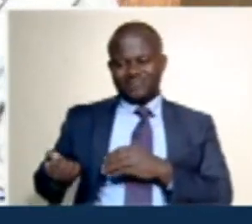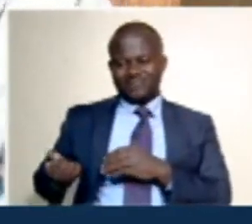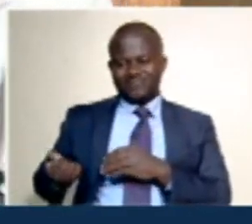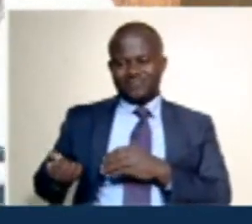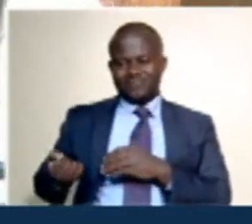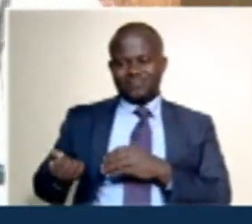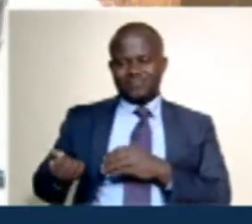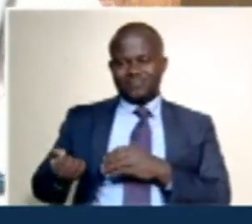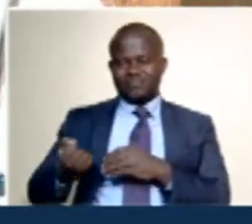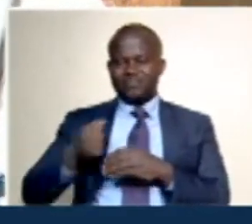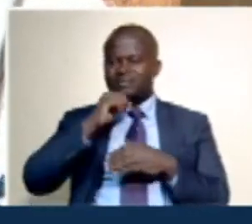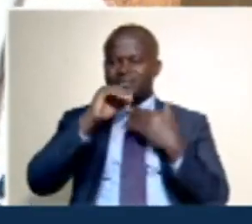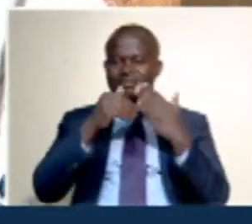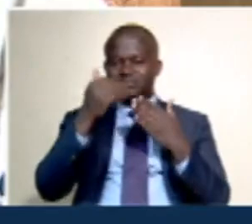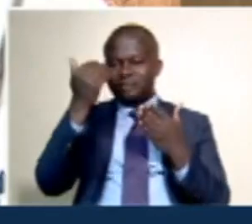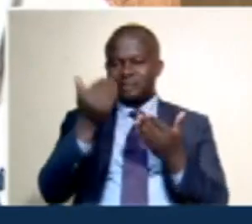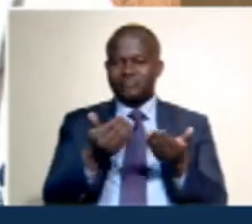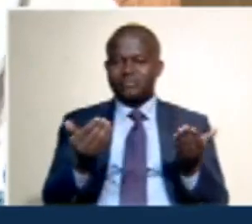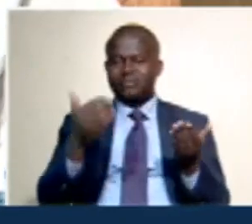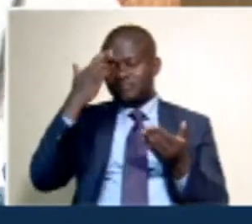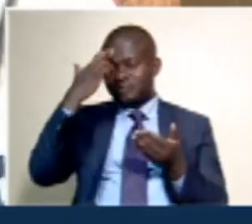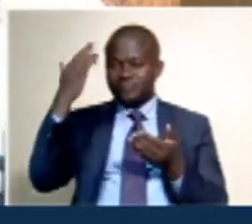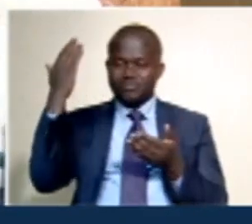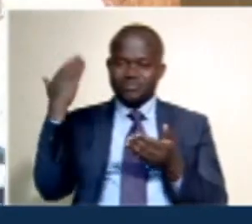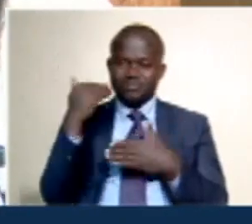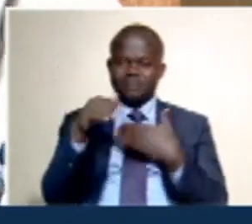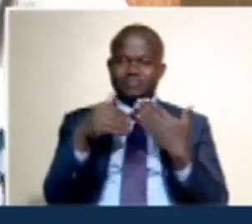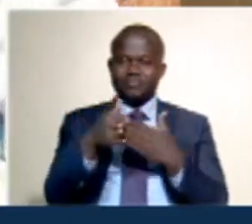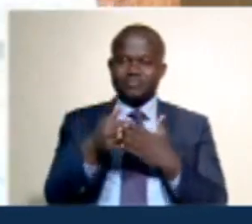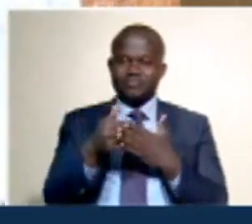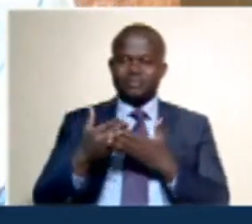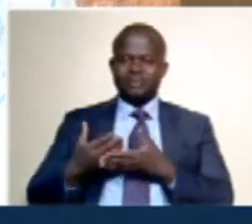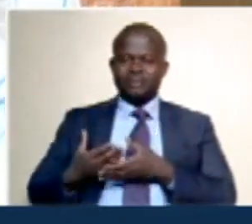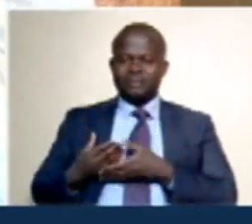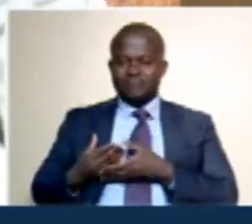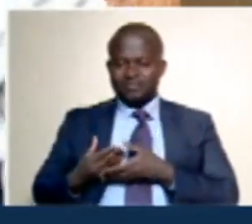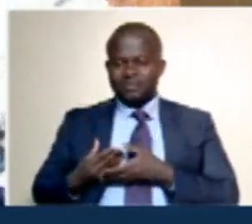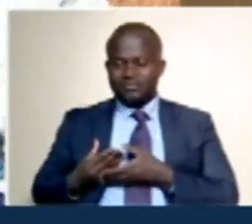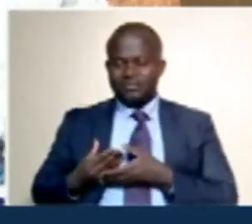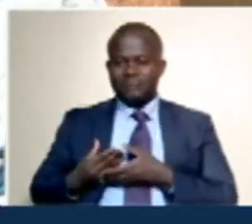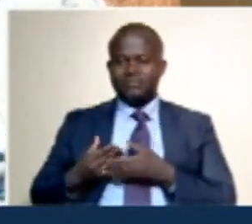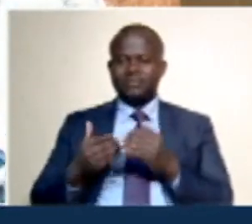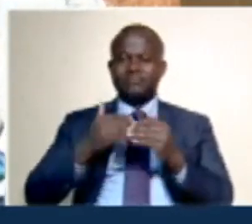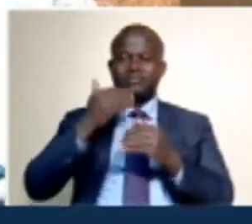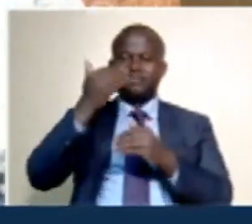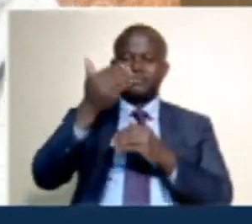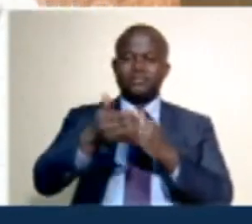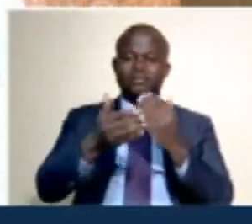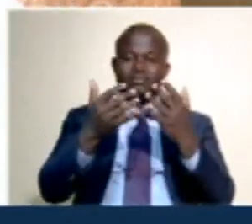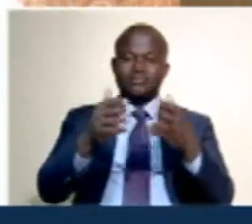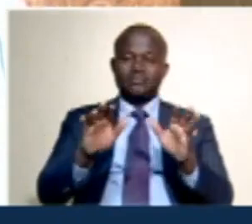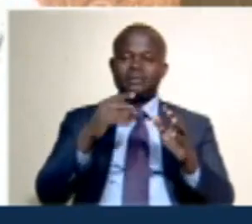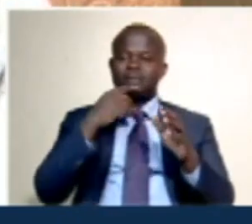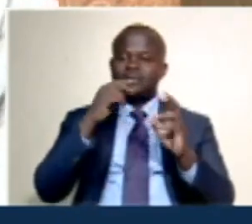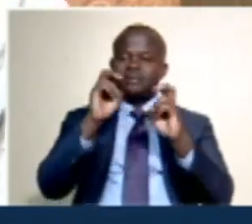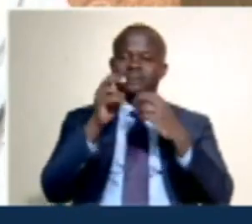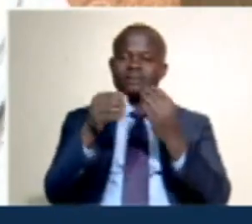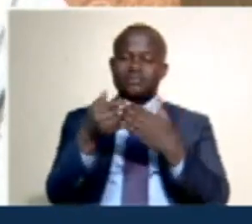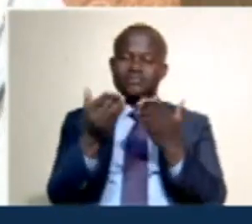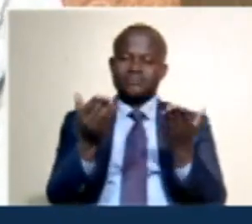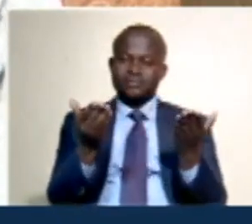muri ribere nta n'umwana ugira iryonke bonka rimwe ndangije ndavuga nti ariko